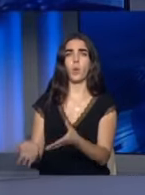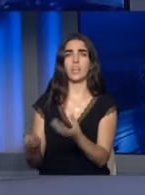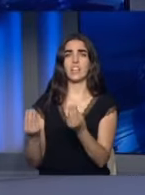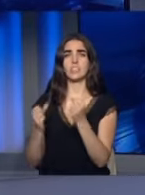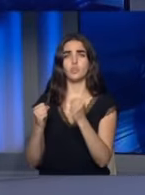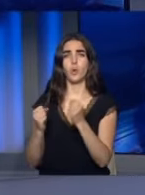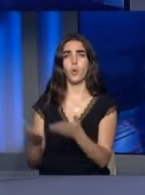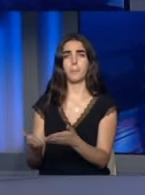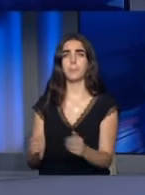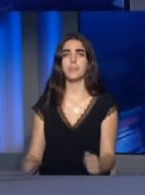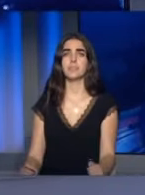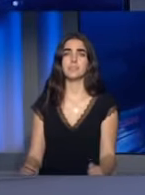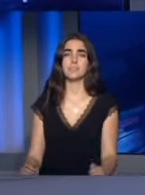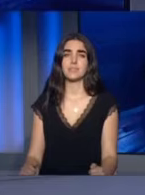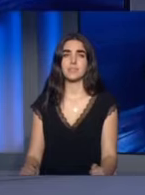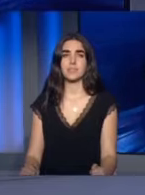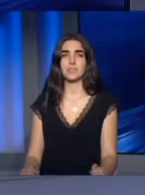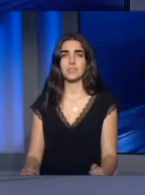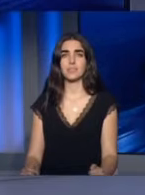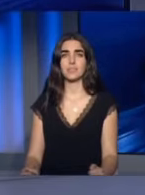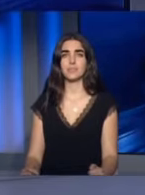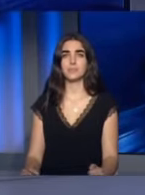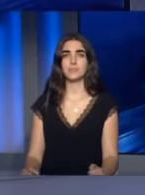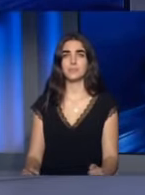تسويه تخرجنا من الاوضاع